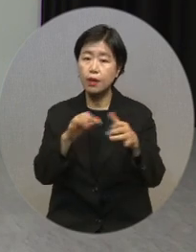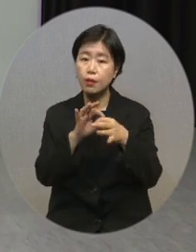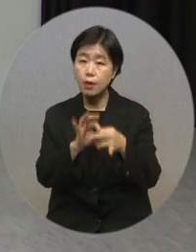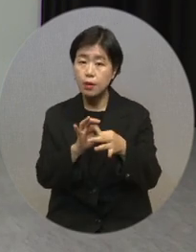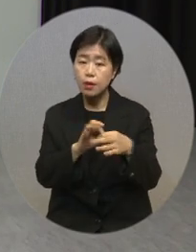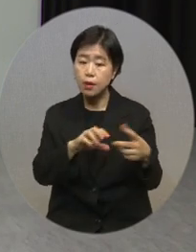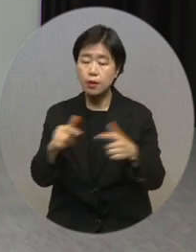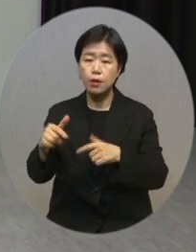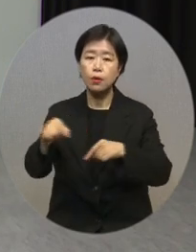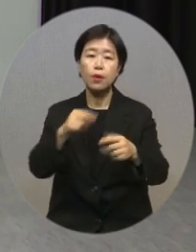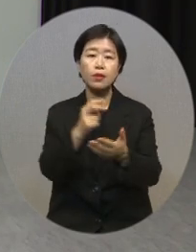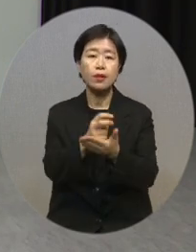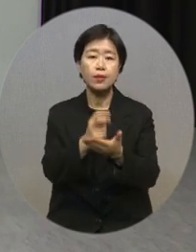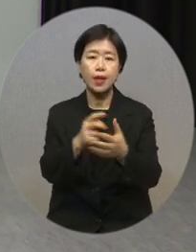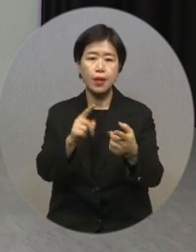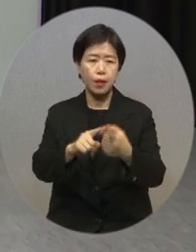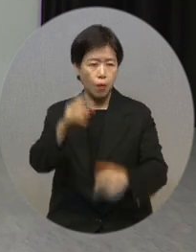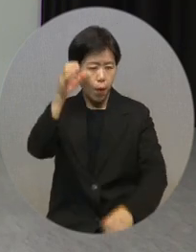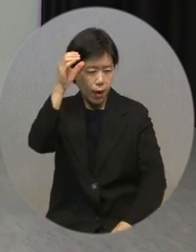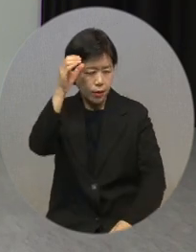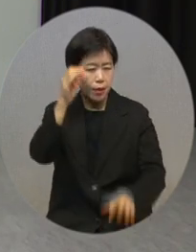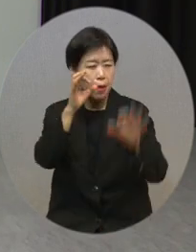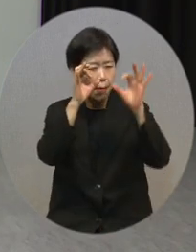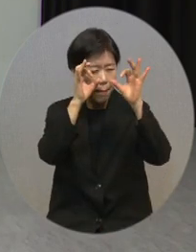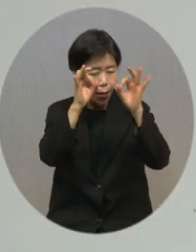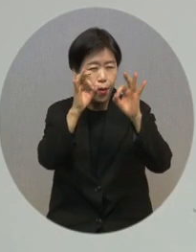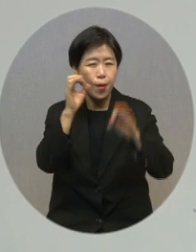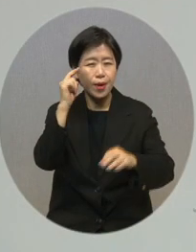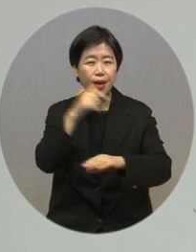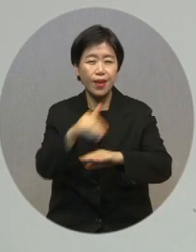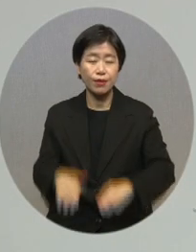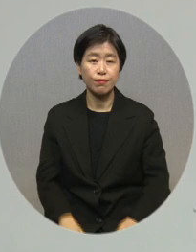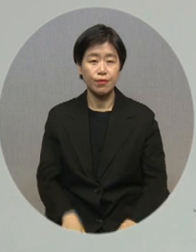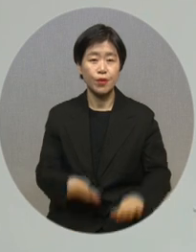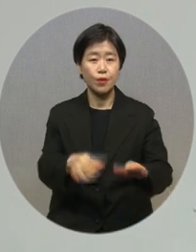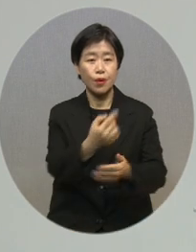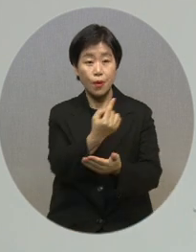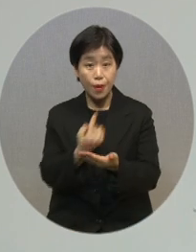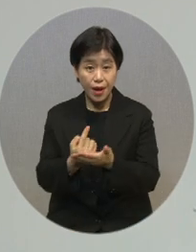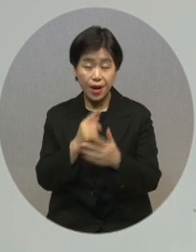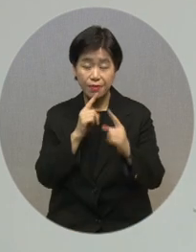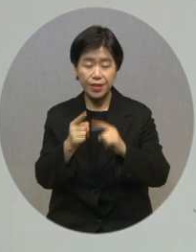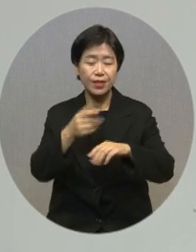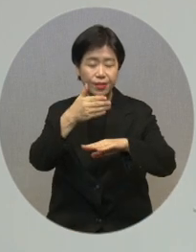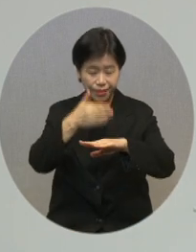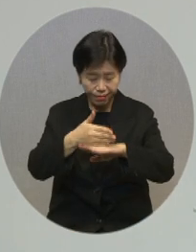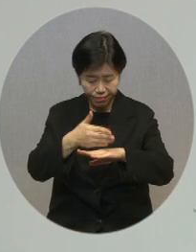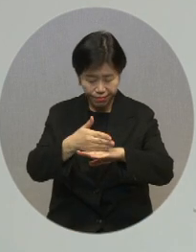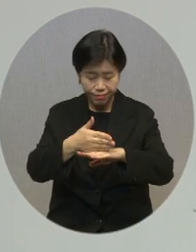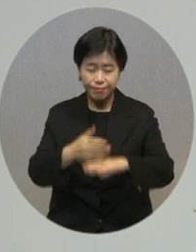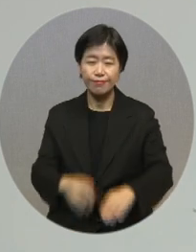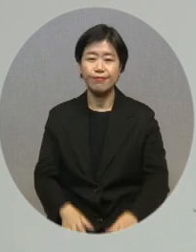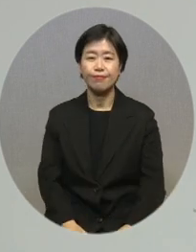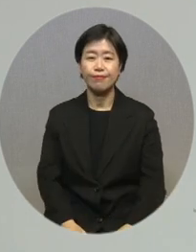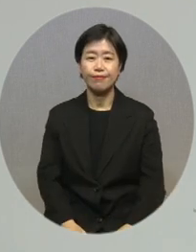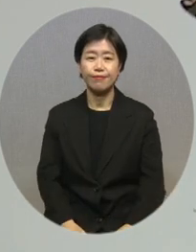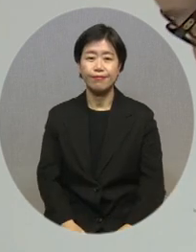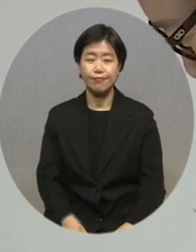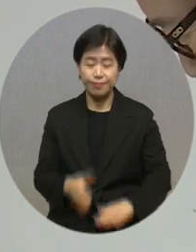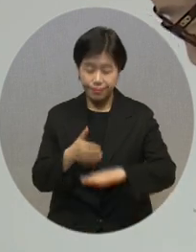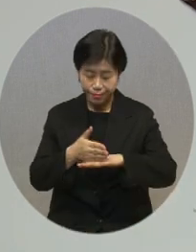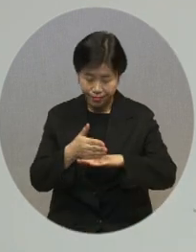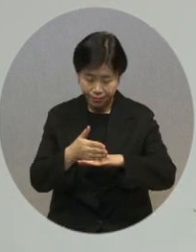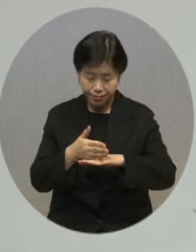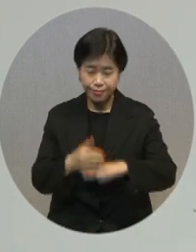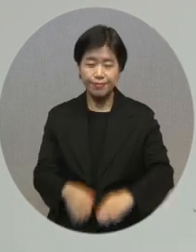관심을 갖고 지켜보도록 하겠습니다. 신문고를 찾아주신 이성희 고용노동부 차관님, 오늘 말씀 정말 감사합니다. 네, 네,